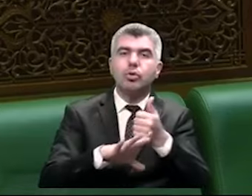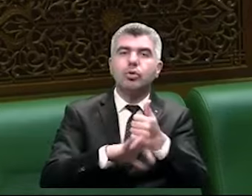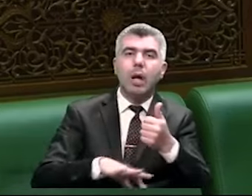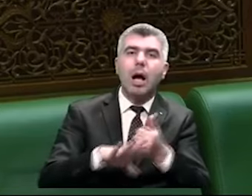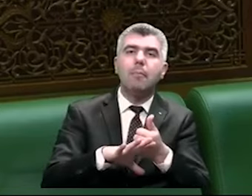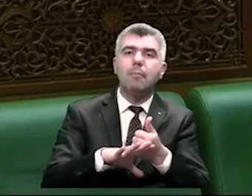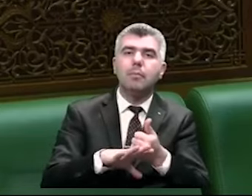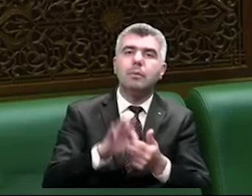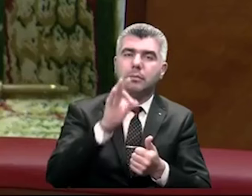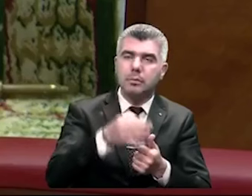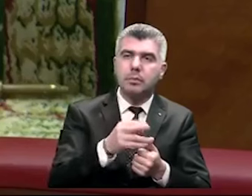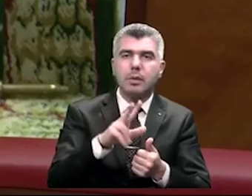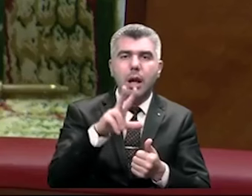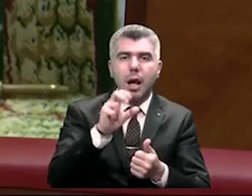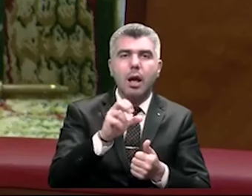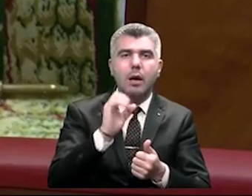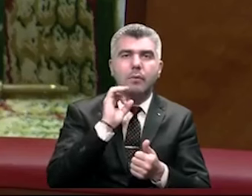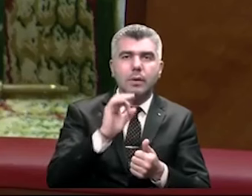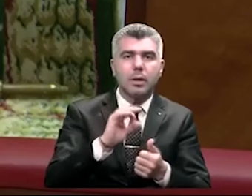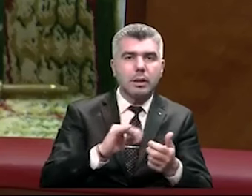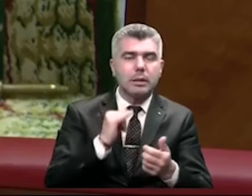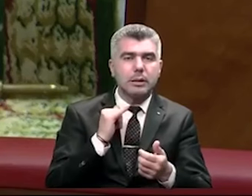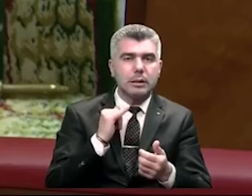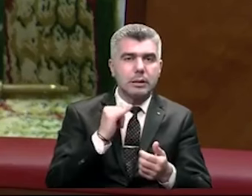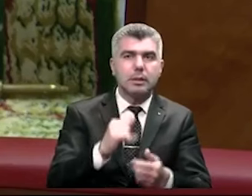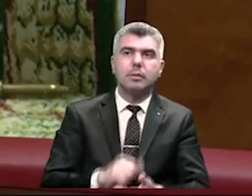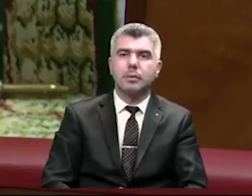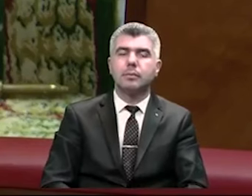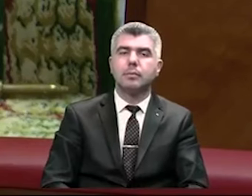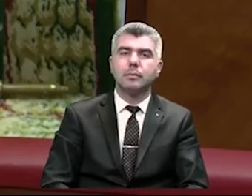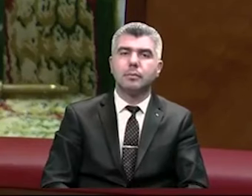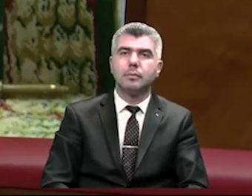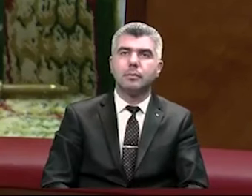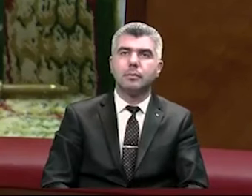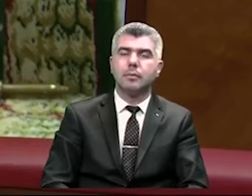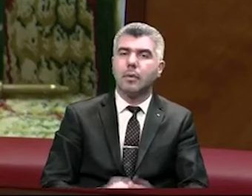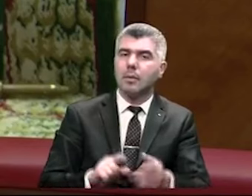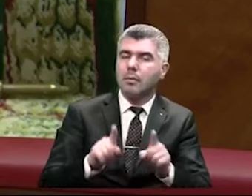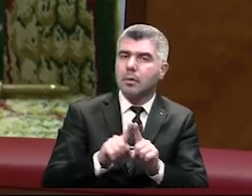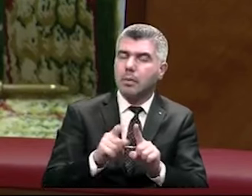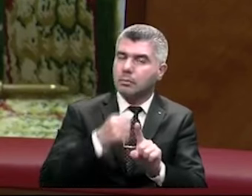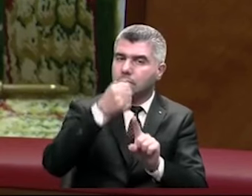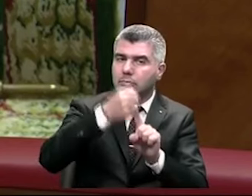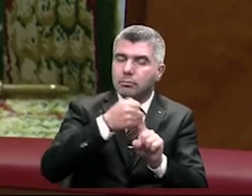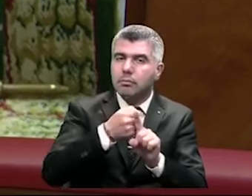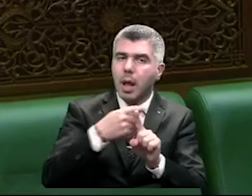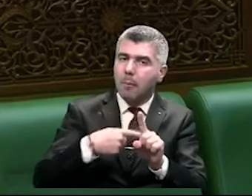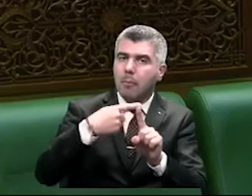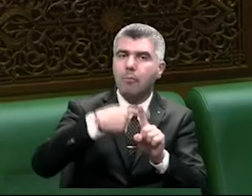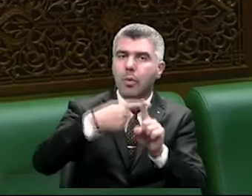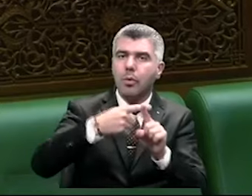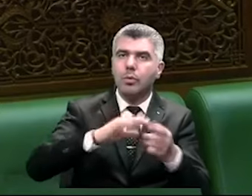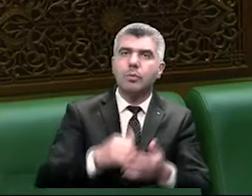بكفاءته ومؤمن بقدراته و طموحاته المتزايده